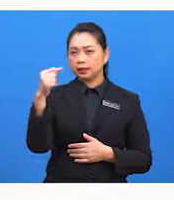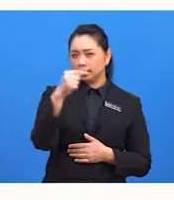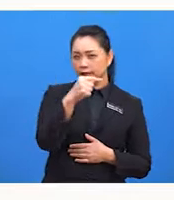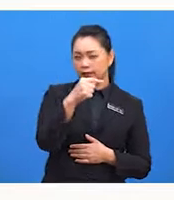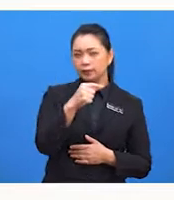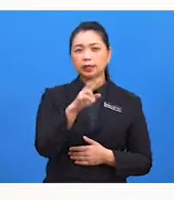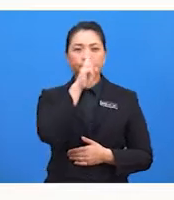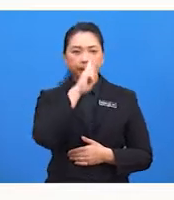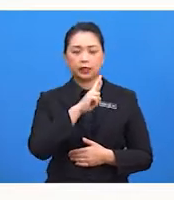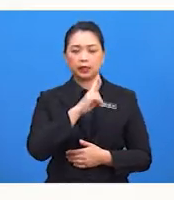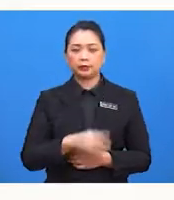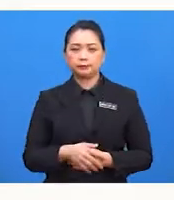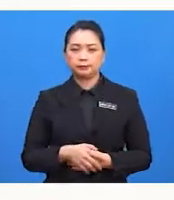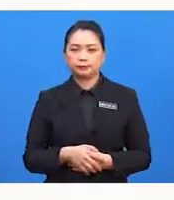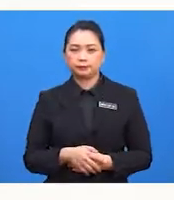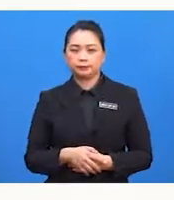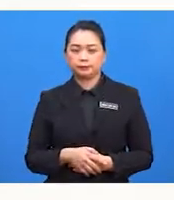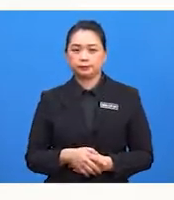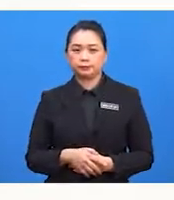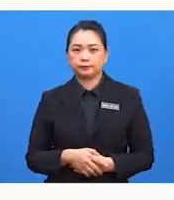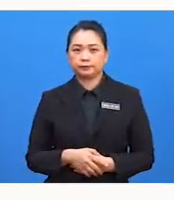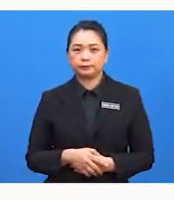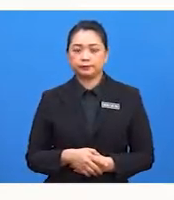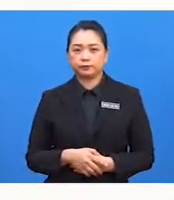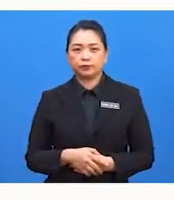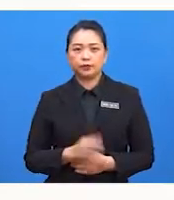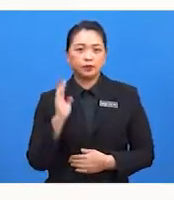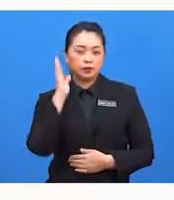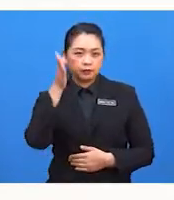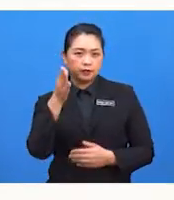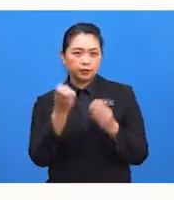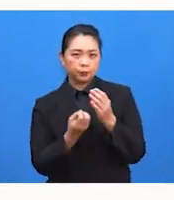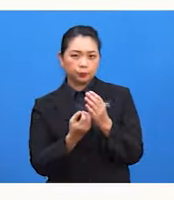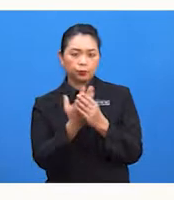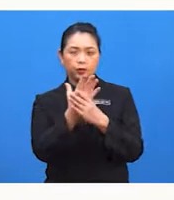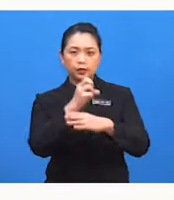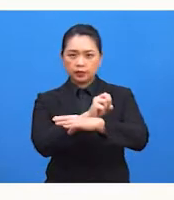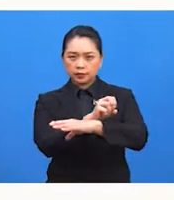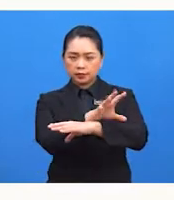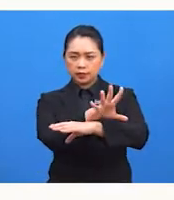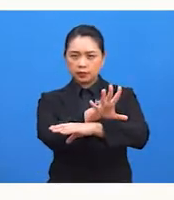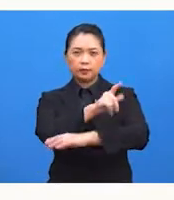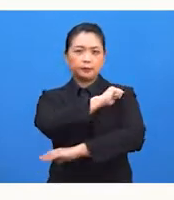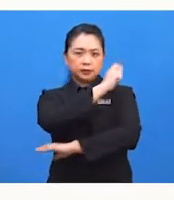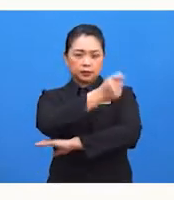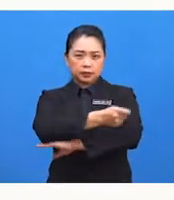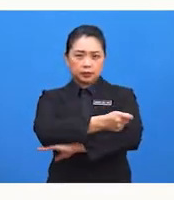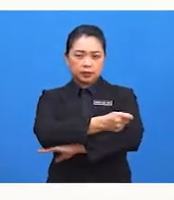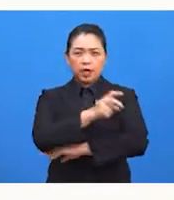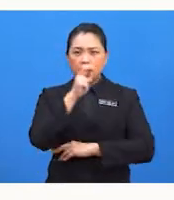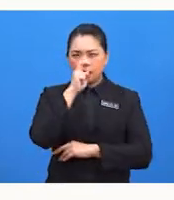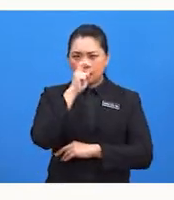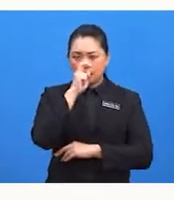Ia juga menimbulkan kesan yang bertenaga, garang, cahaya yang kuat,